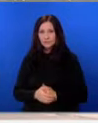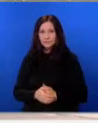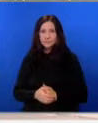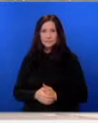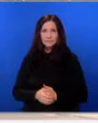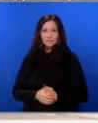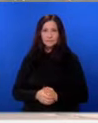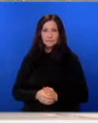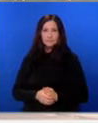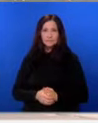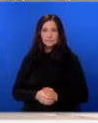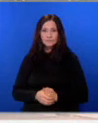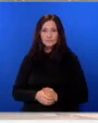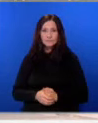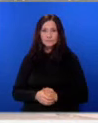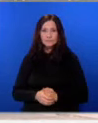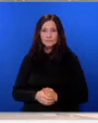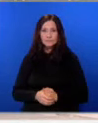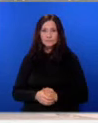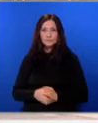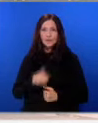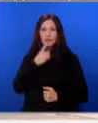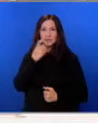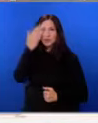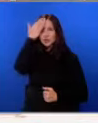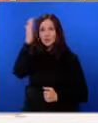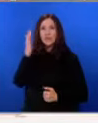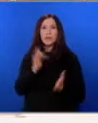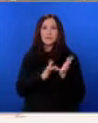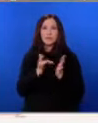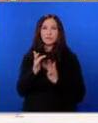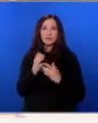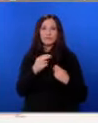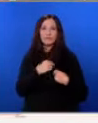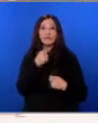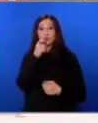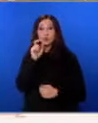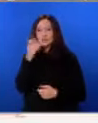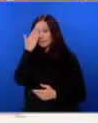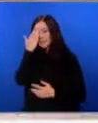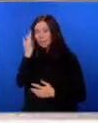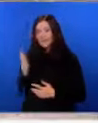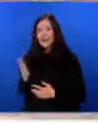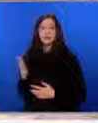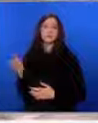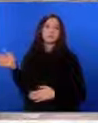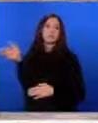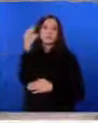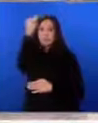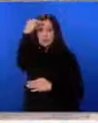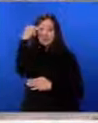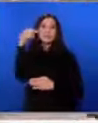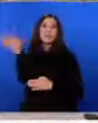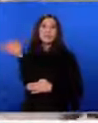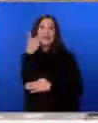Че за славата и за честа на православната вяра! Думи на признателност развети български знамена